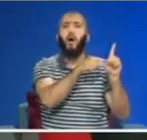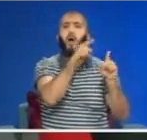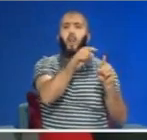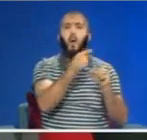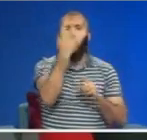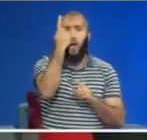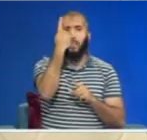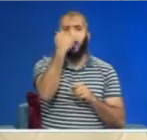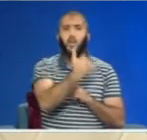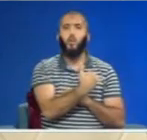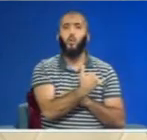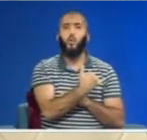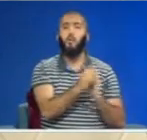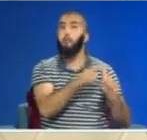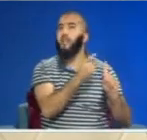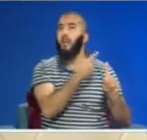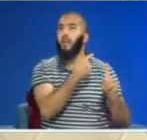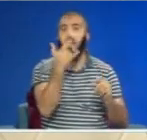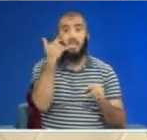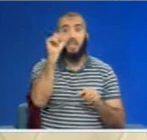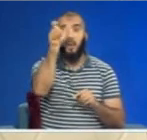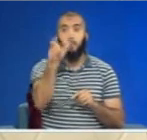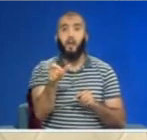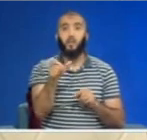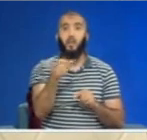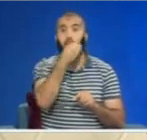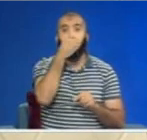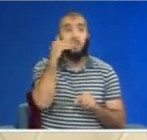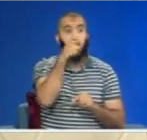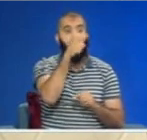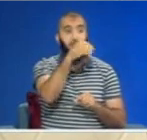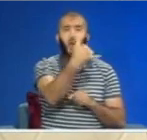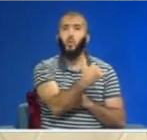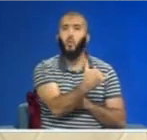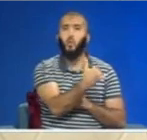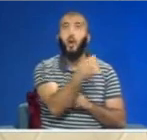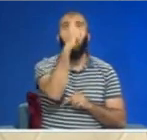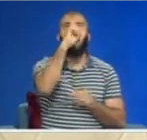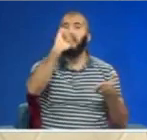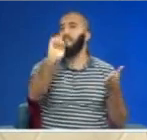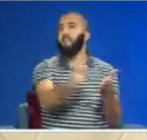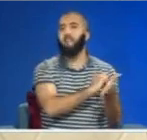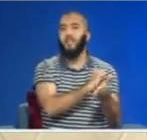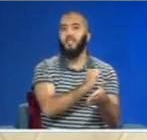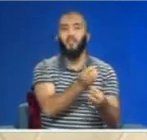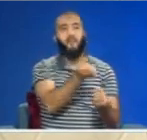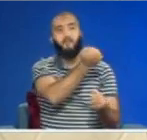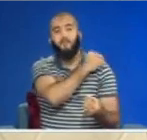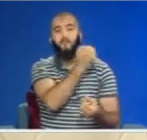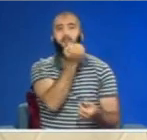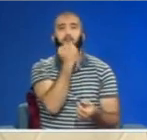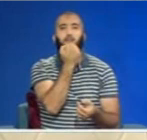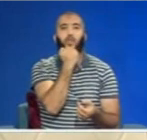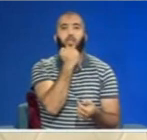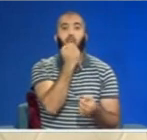عنه ذنوب سنة، كما قال النبي صلى الله عليه وسلم: يحتسب الرسول صلى الله عليه وسلم أن يكفر ذنوب